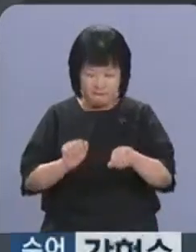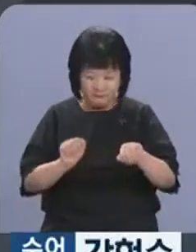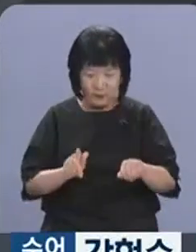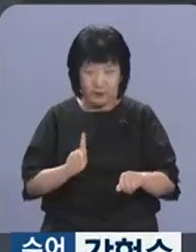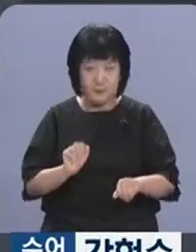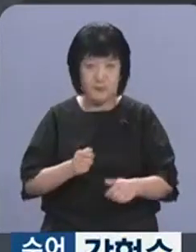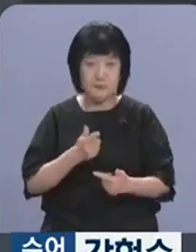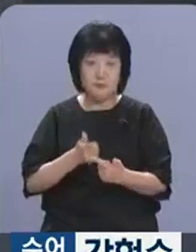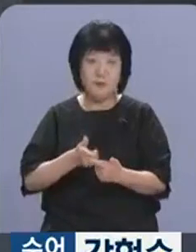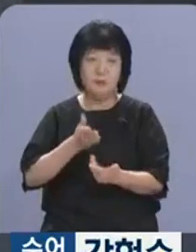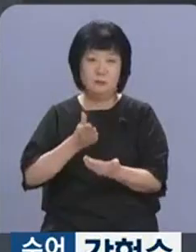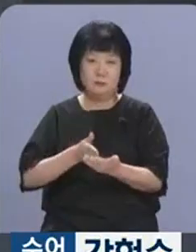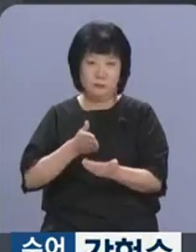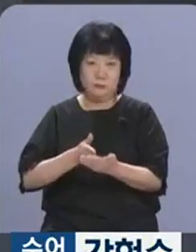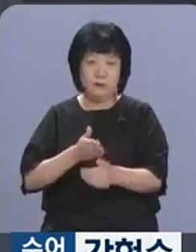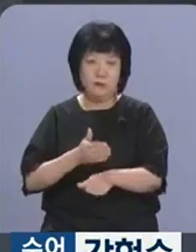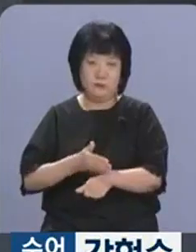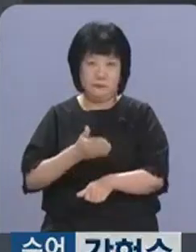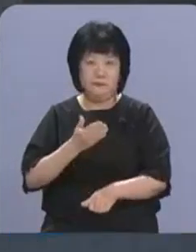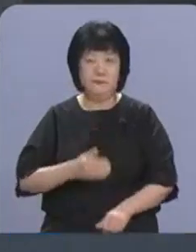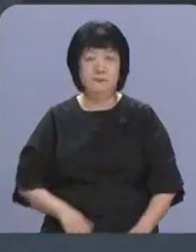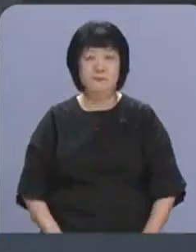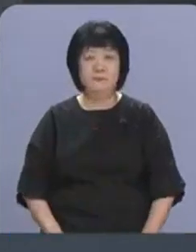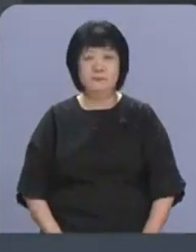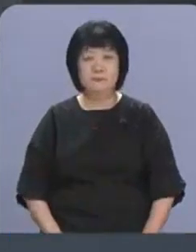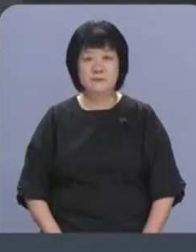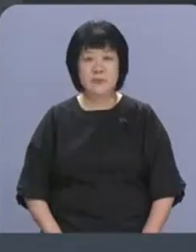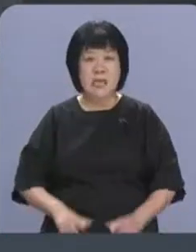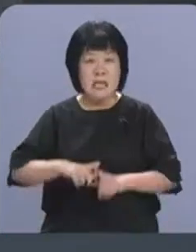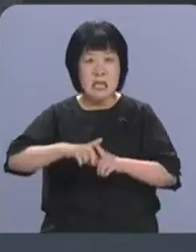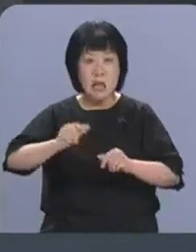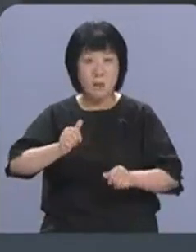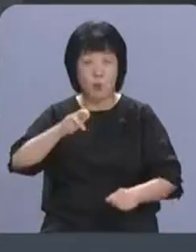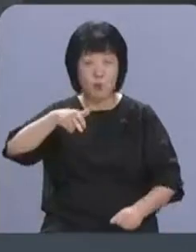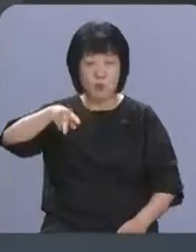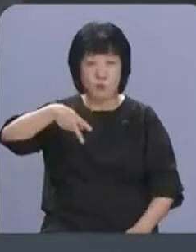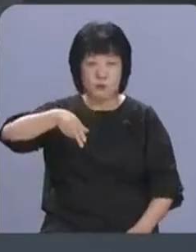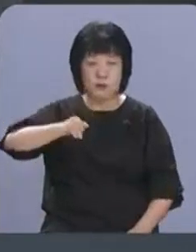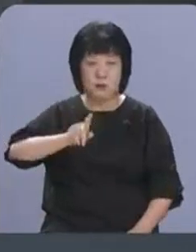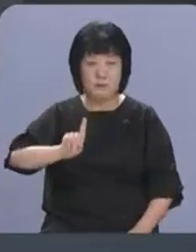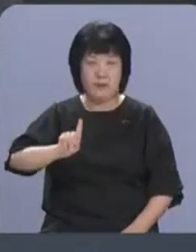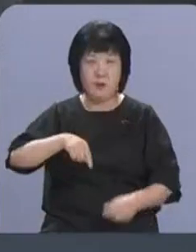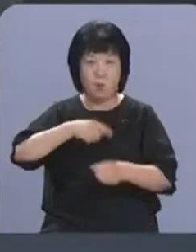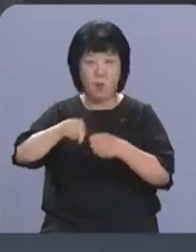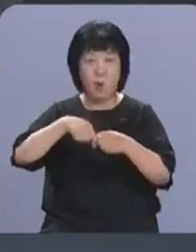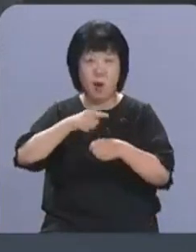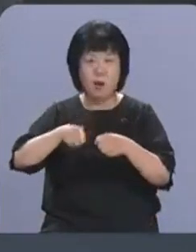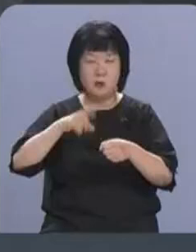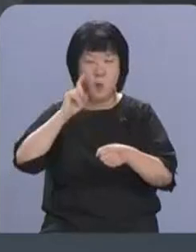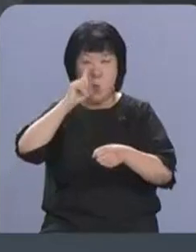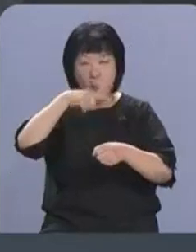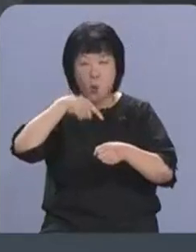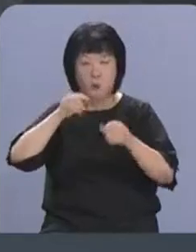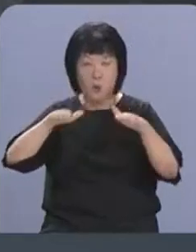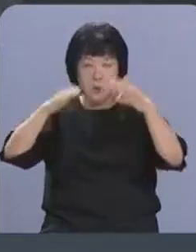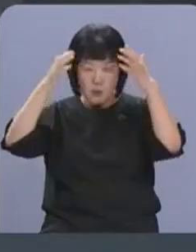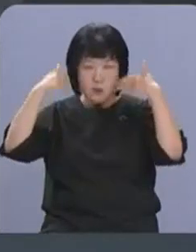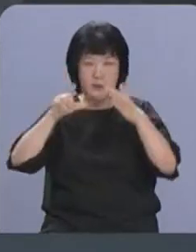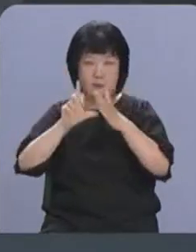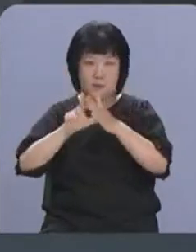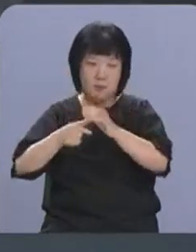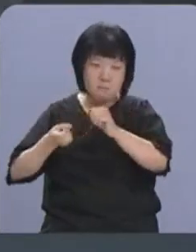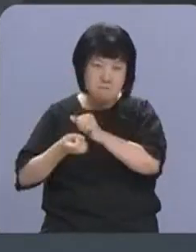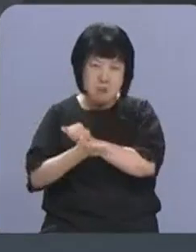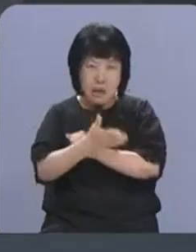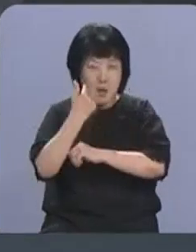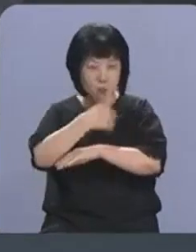안녕하십니까. KBS 9시 부산 뉴스입니다. 일본이 후쿠시마 원전 오염수를 올여름 바다에 방류할 계획인 것으로